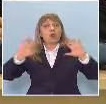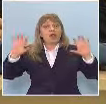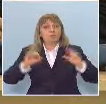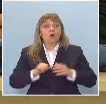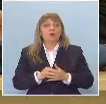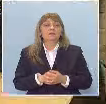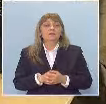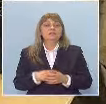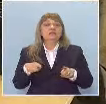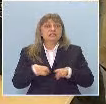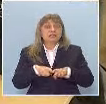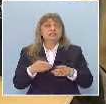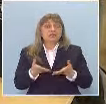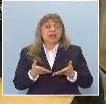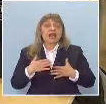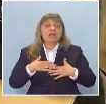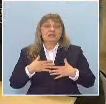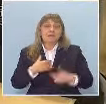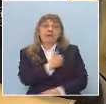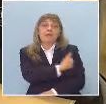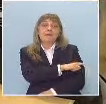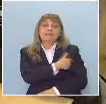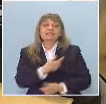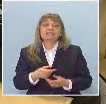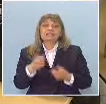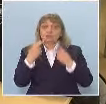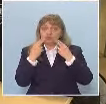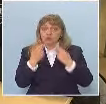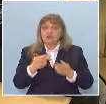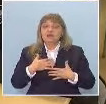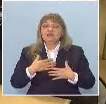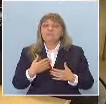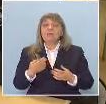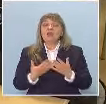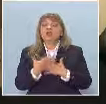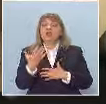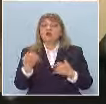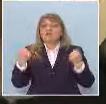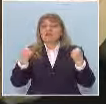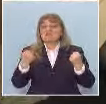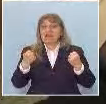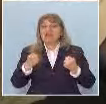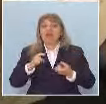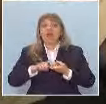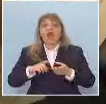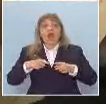така осигурихме медицинско обслужване. Имаме нов здравен кабинет, напълно